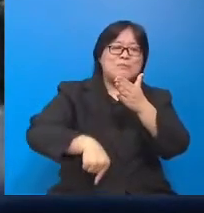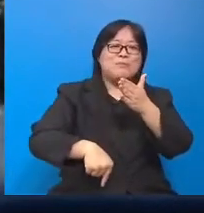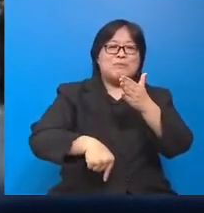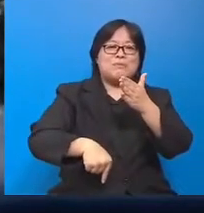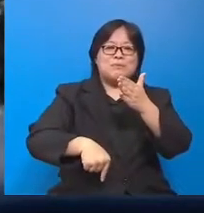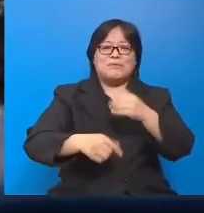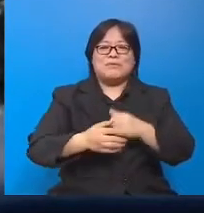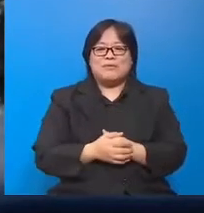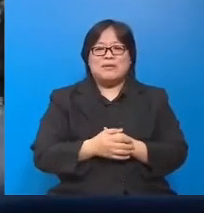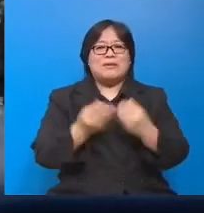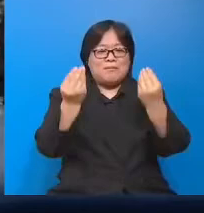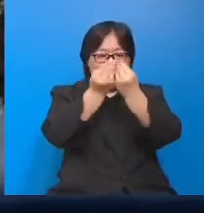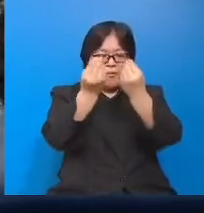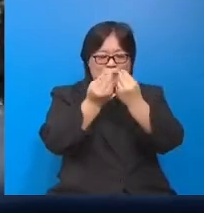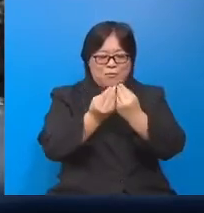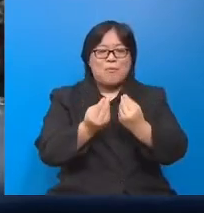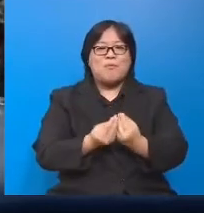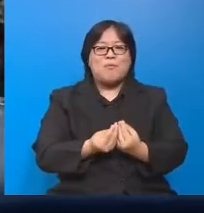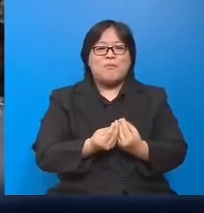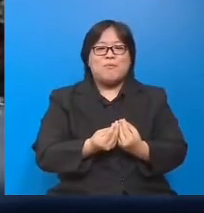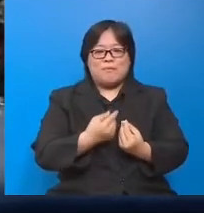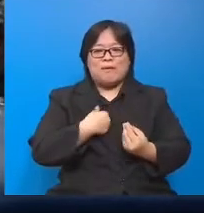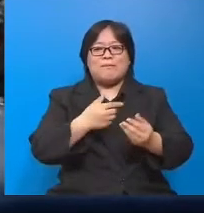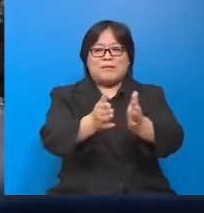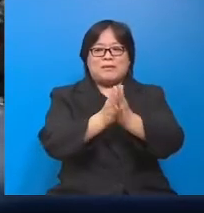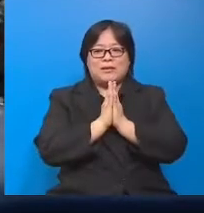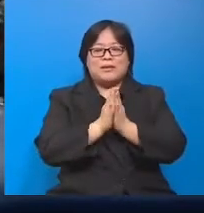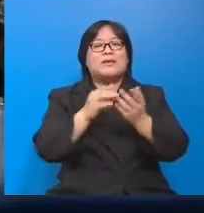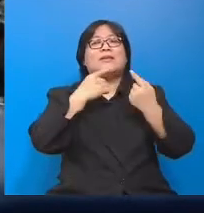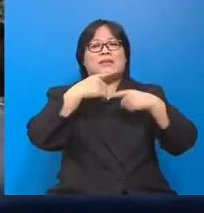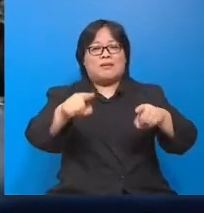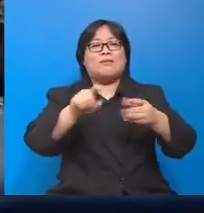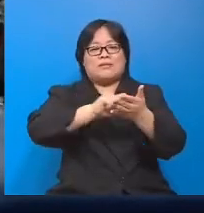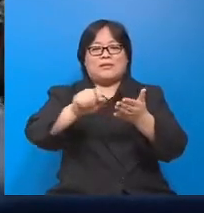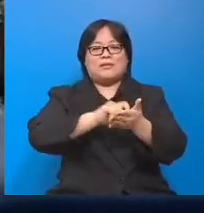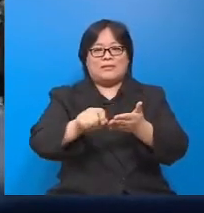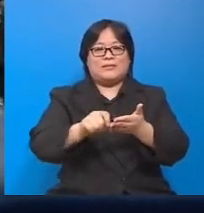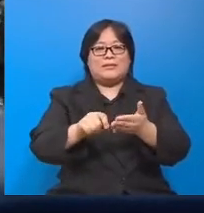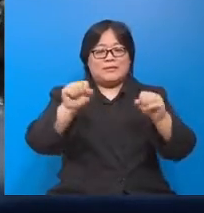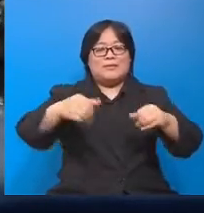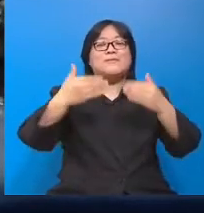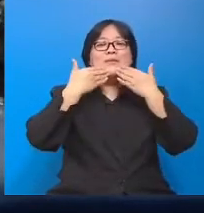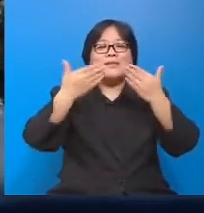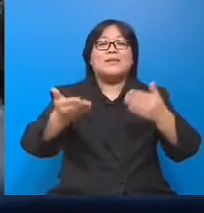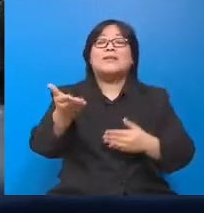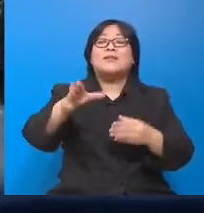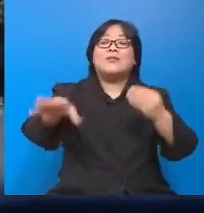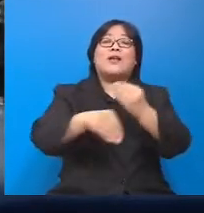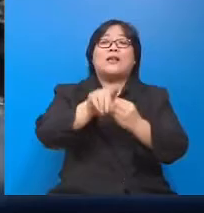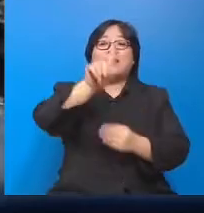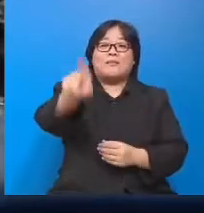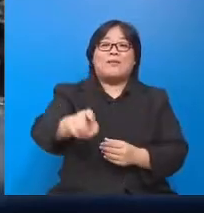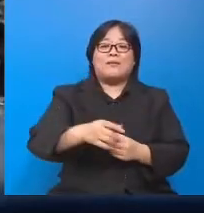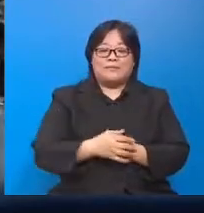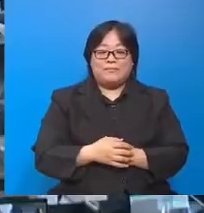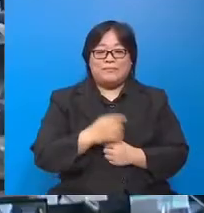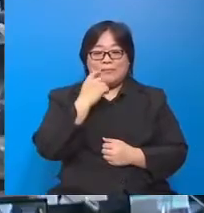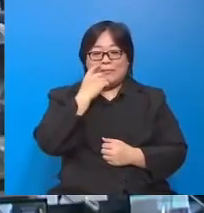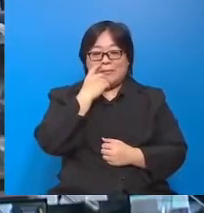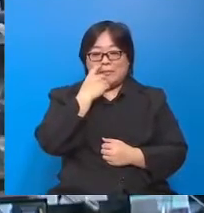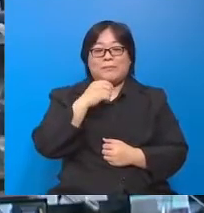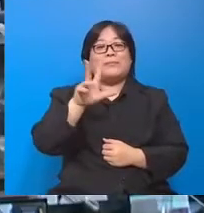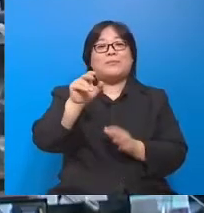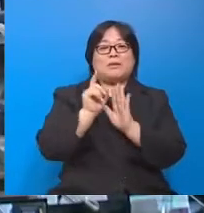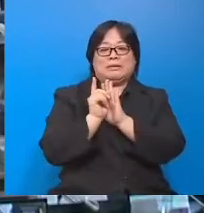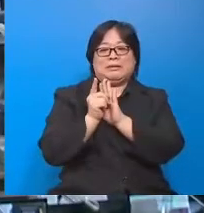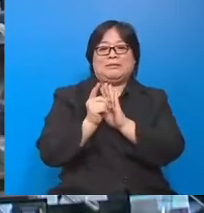dan menurut saya meminta supaya jawabannya di bumi secara betul-betul is masih sela-sela tambahan yang tanggung jalan